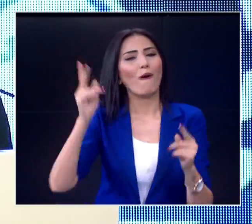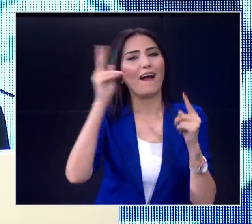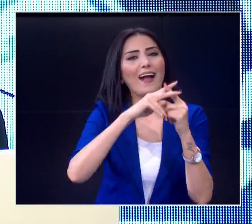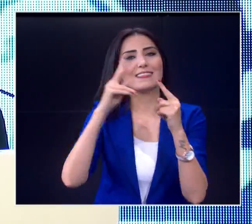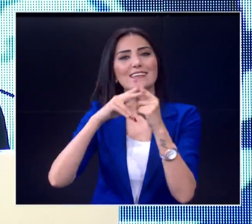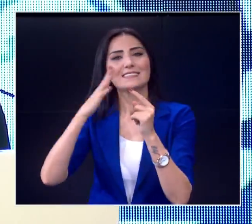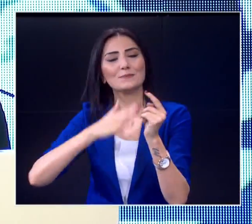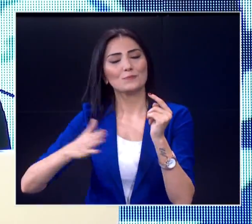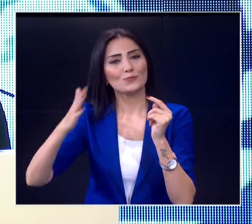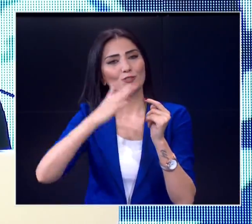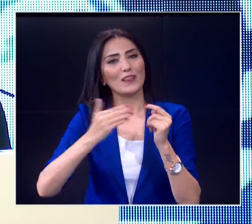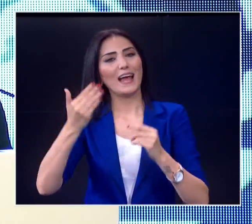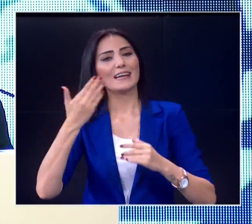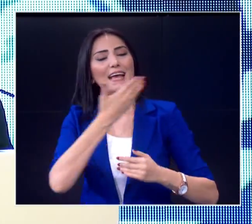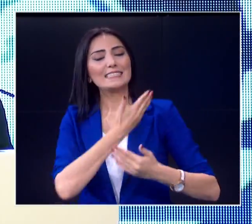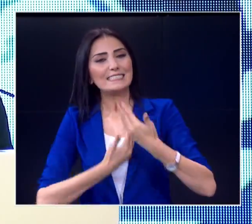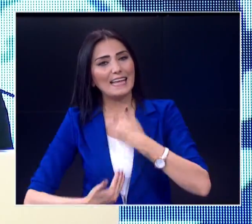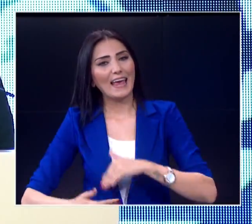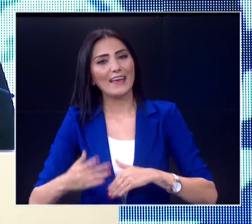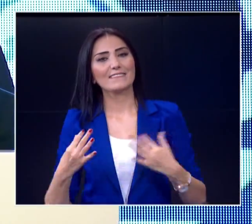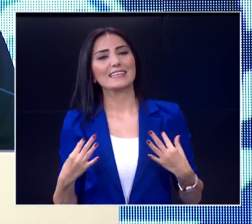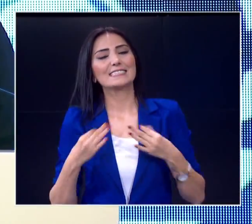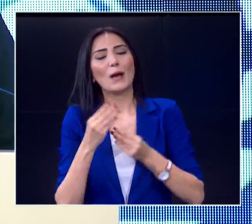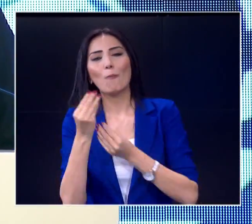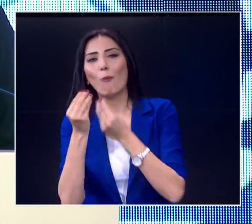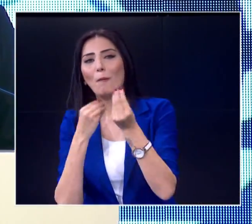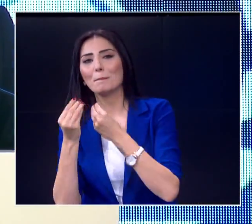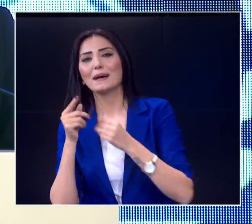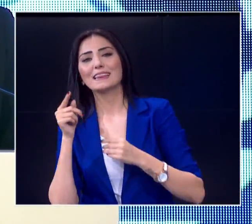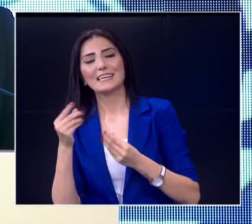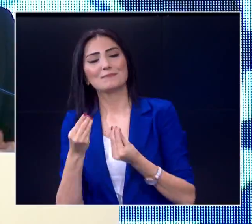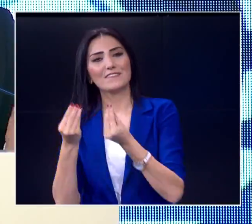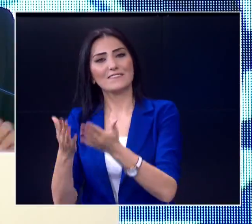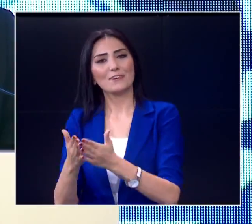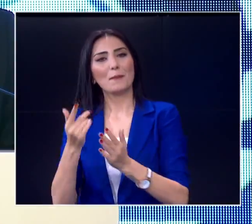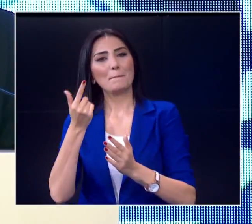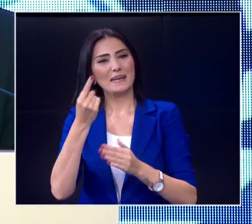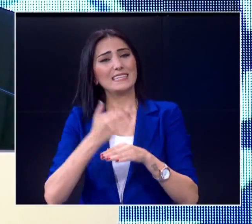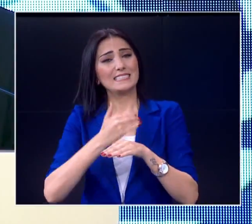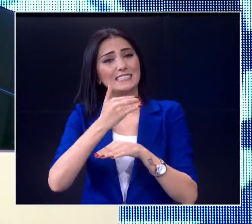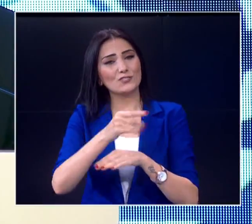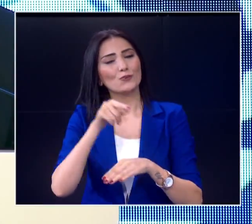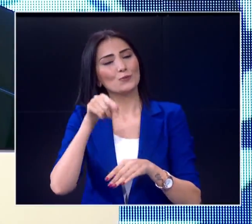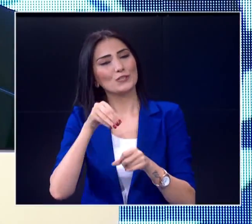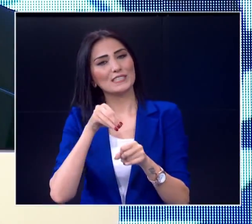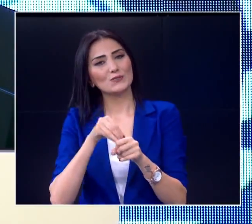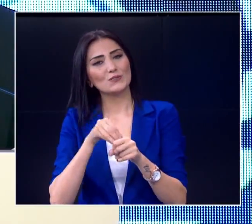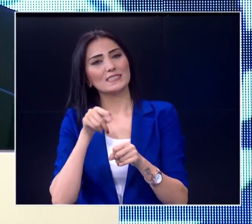katılımcılara sevgi, saygı, muhabbetlerimi sunuyorum. Biraz geciktik. Bunun için de